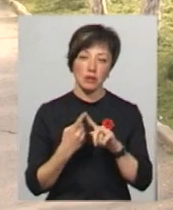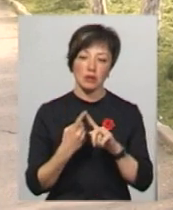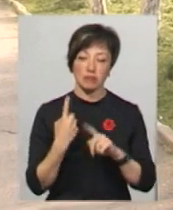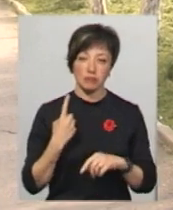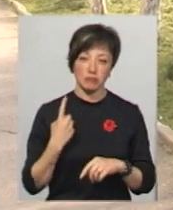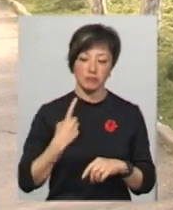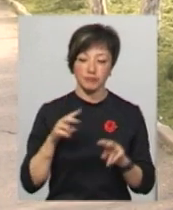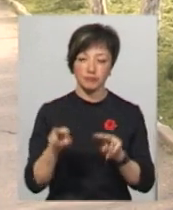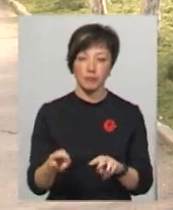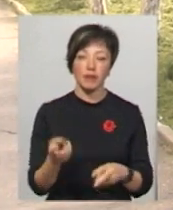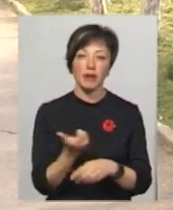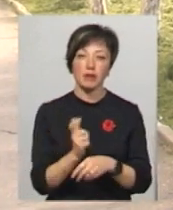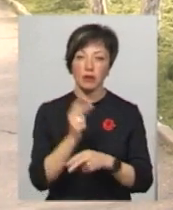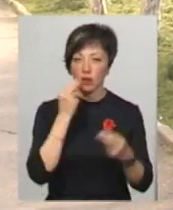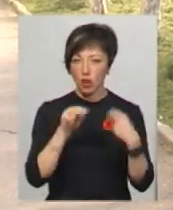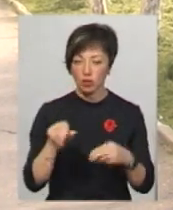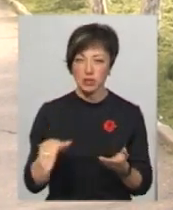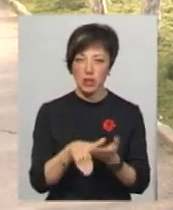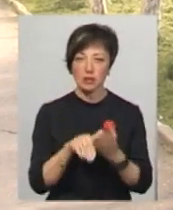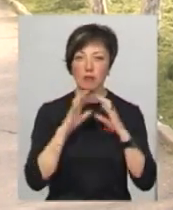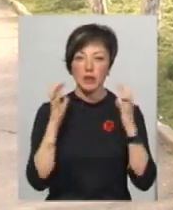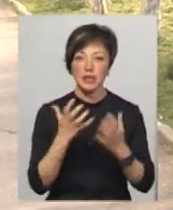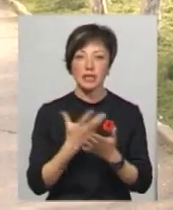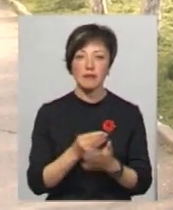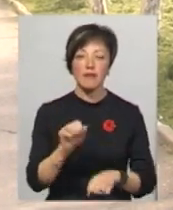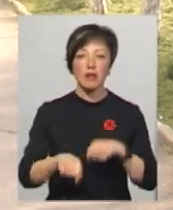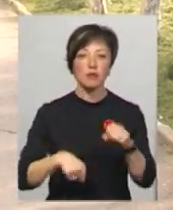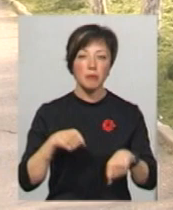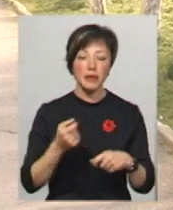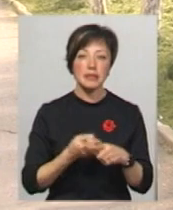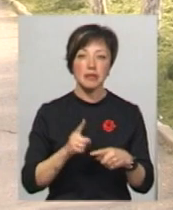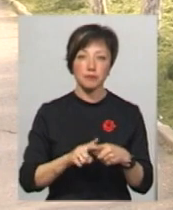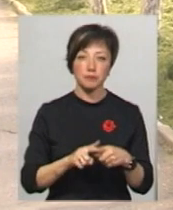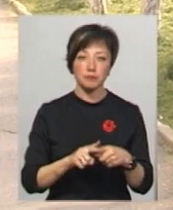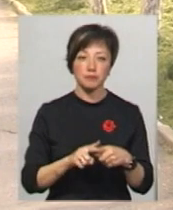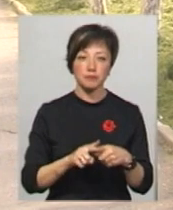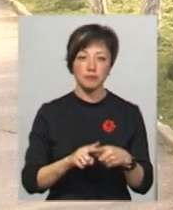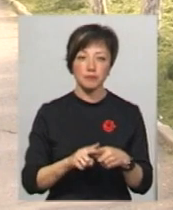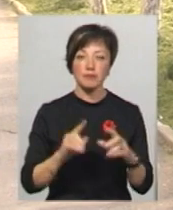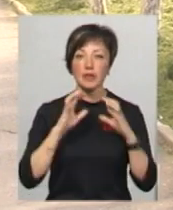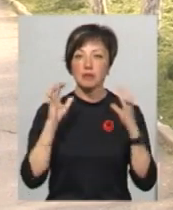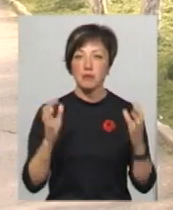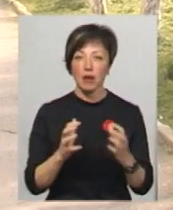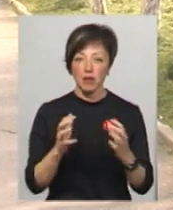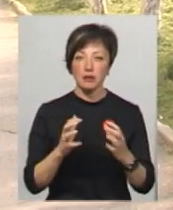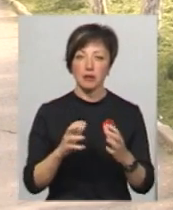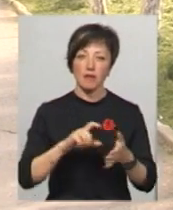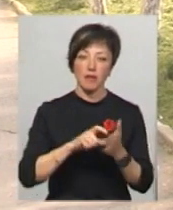їх. Найефективніший засіб вберегти свій двоколісний велосипед – це зберігати його в